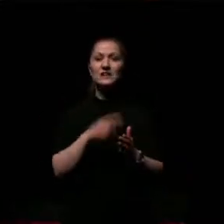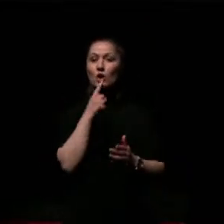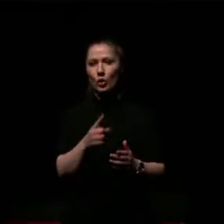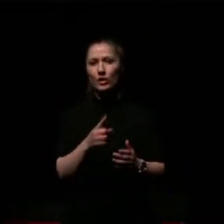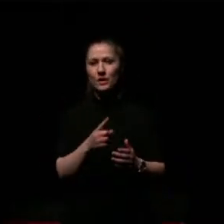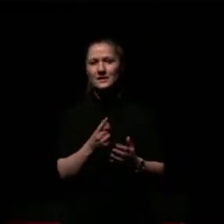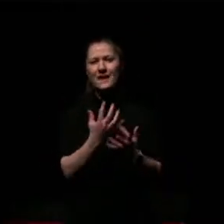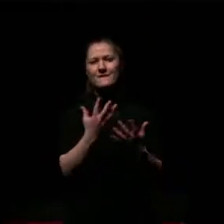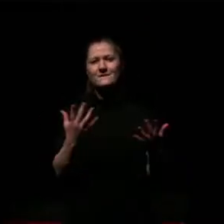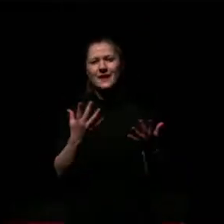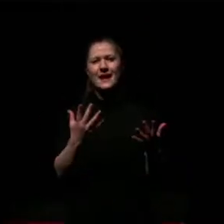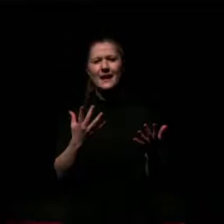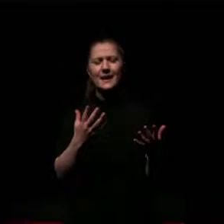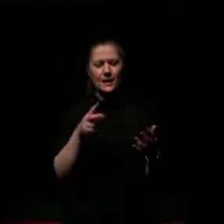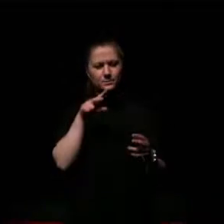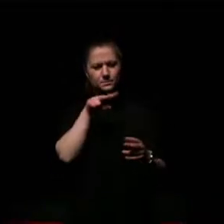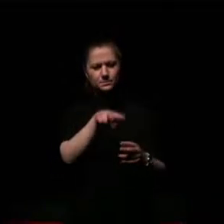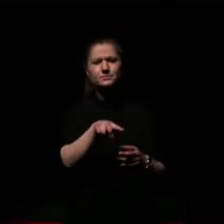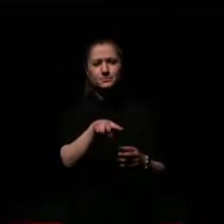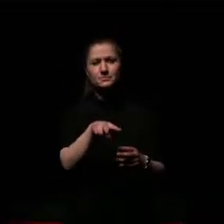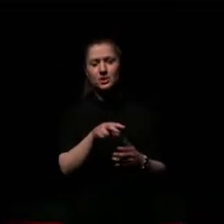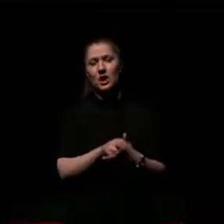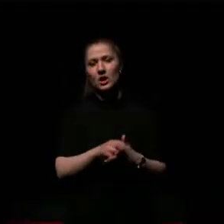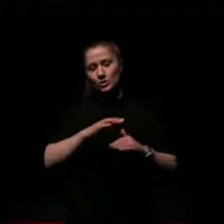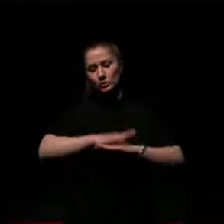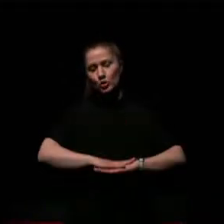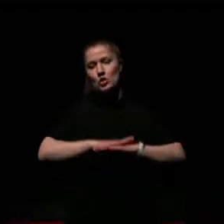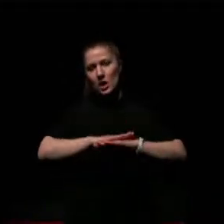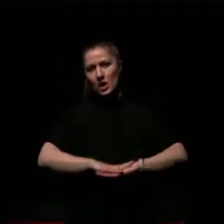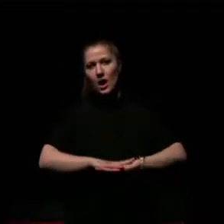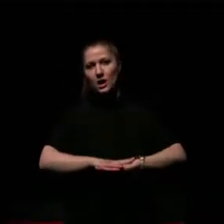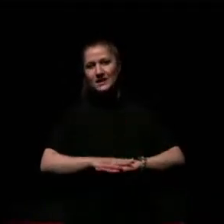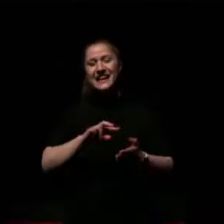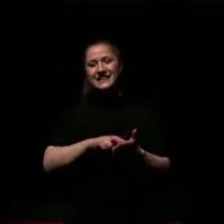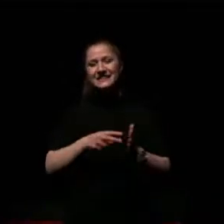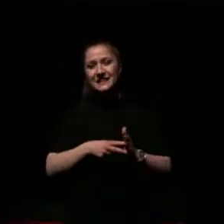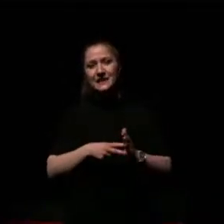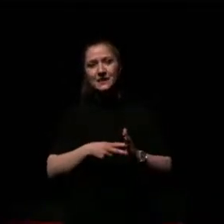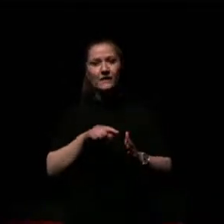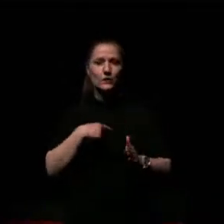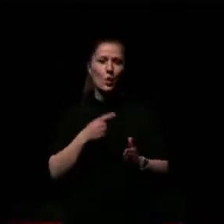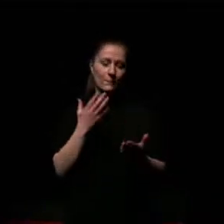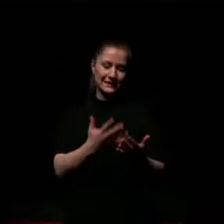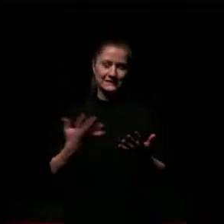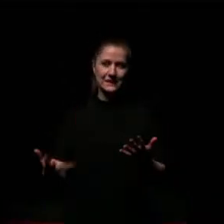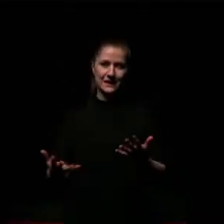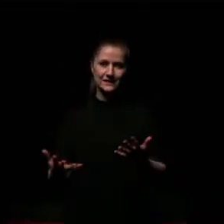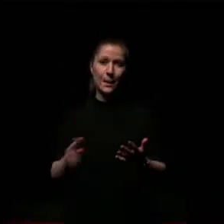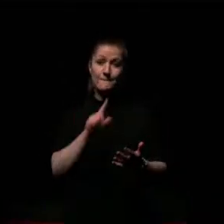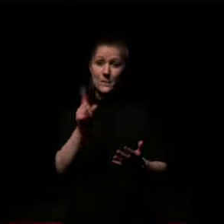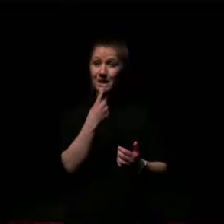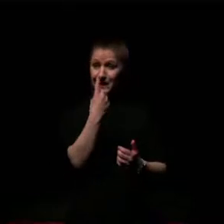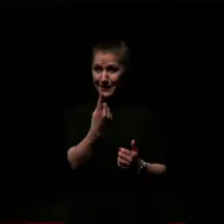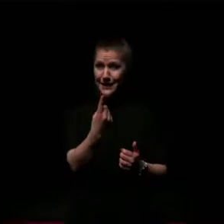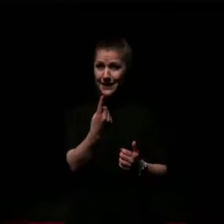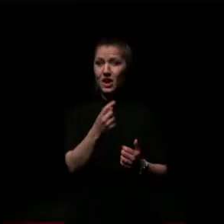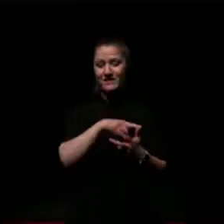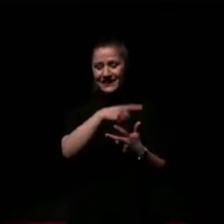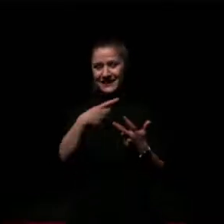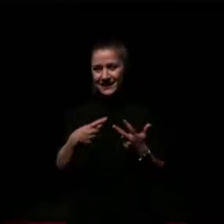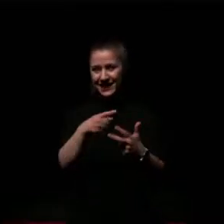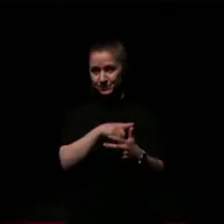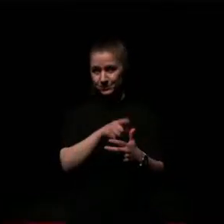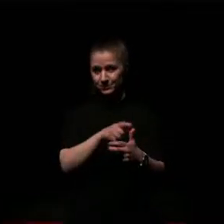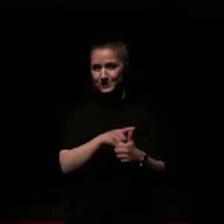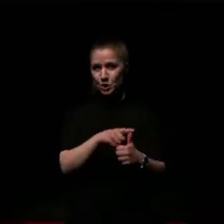flere aspekter og vurderinger som er lagt til grunn for den innstillingen vi nå presenterer. Det er kun en av de tre vi nå innstiller som vi innstiller